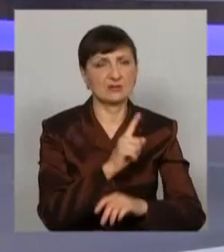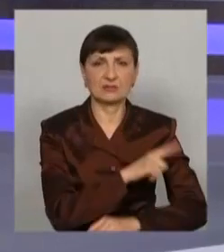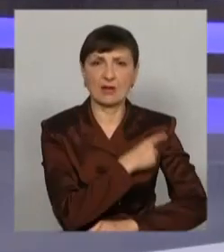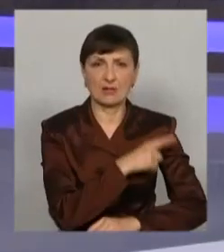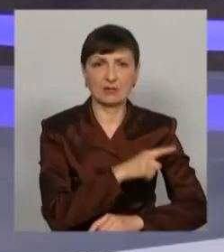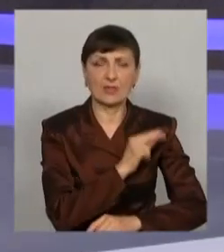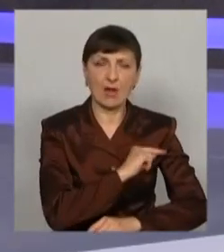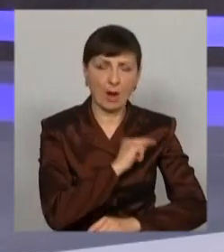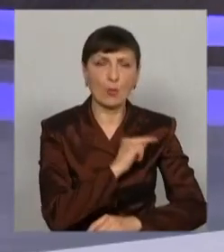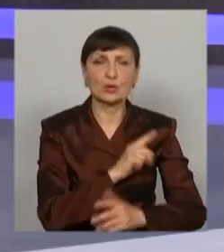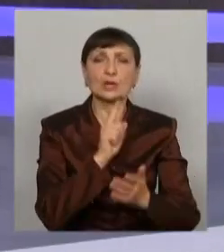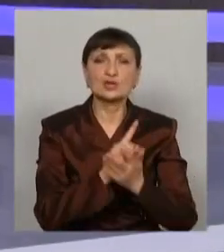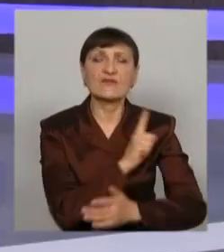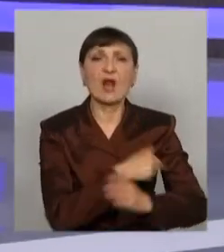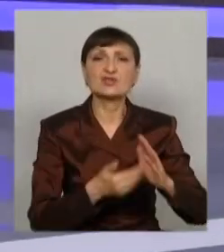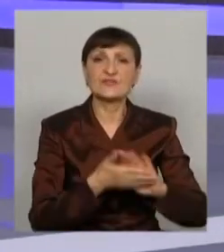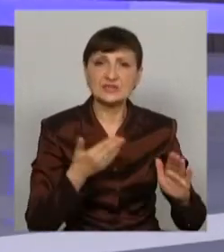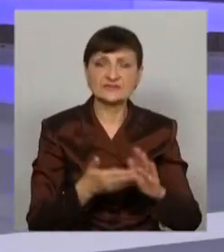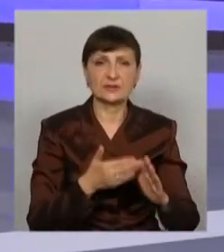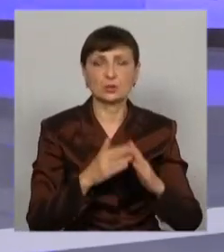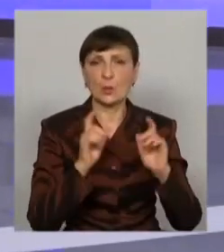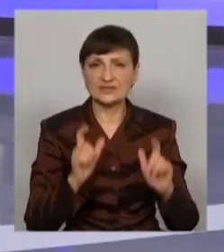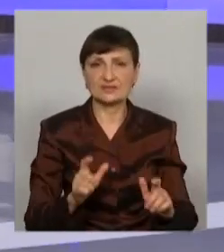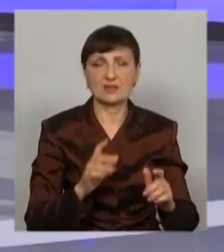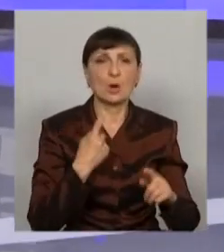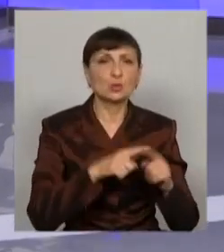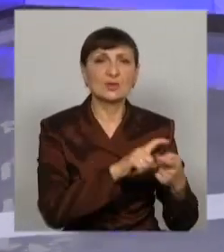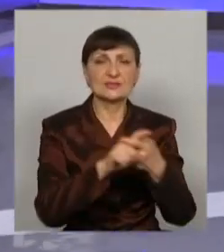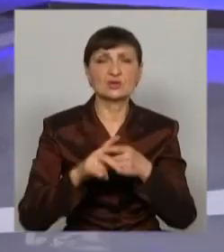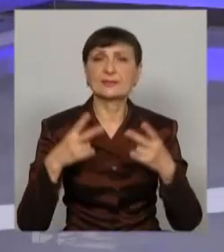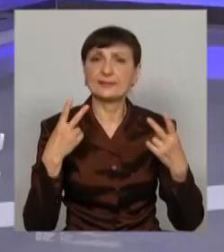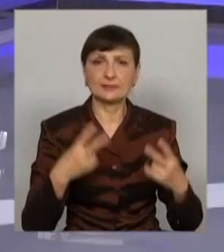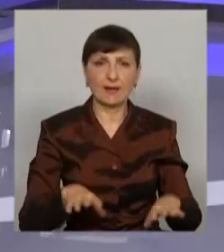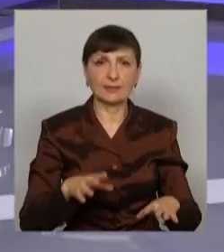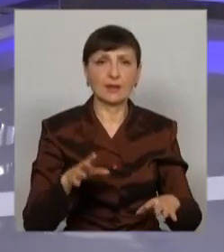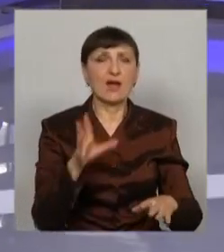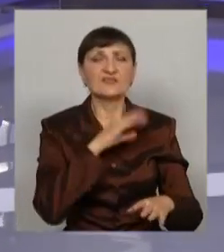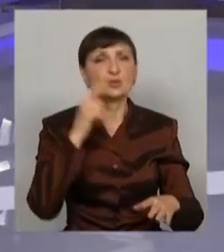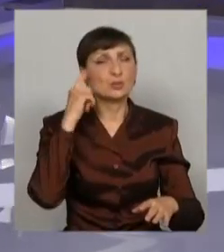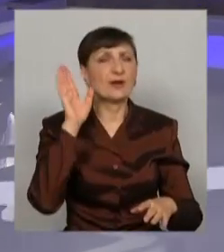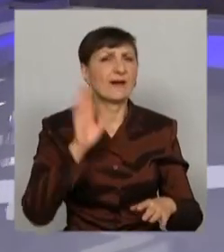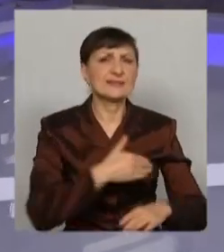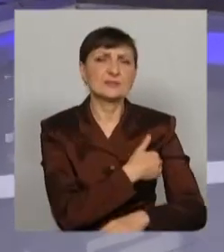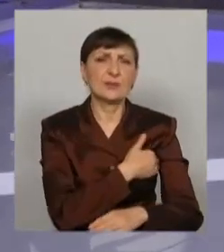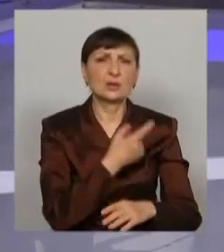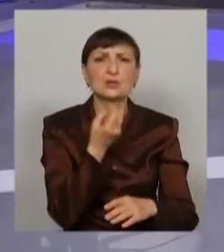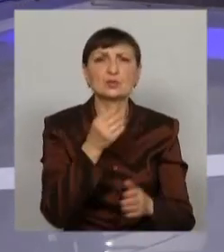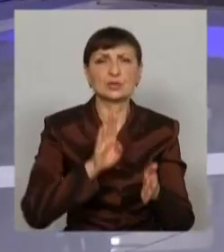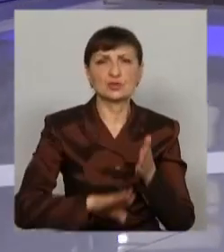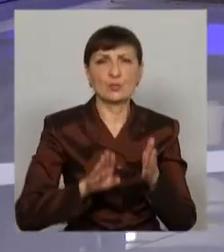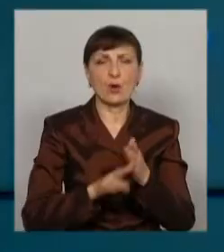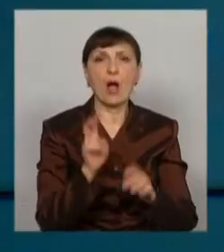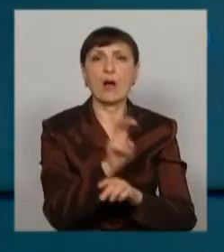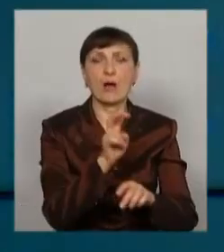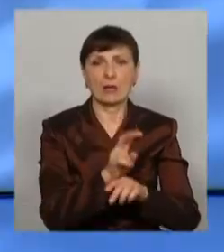должны вызвать врача и не заражать остальных, потому что наши думают, что это небольшая температура, и продолжают ходить на